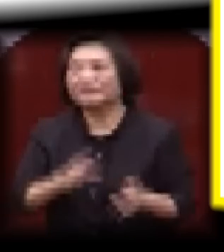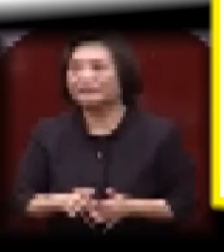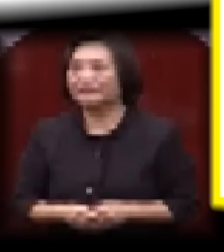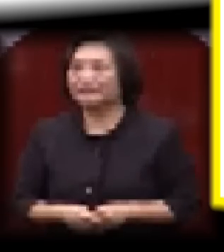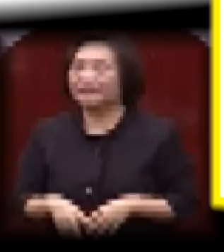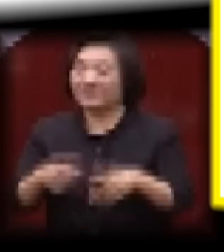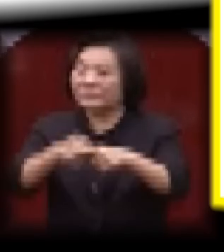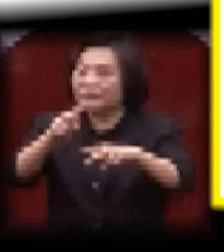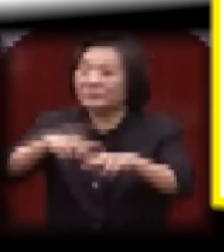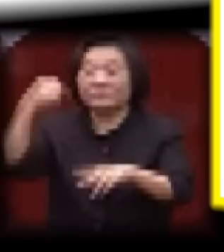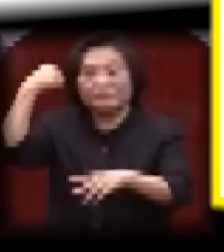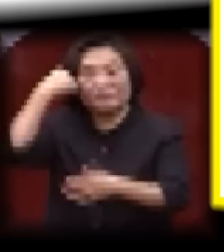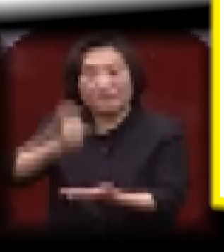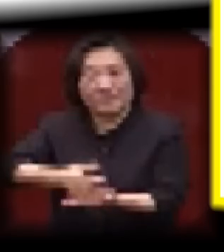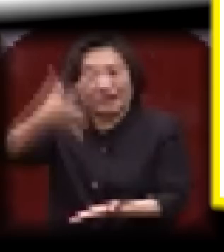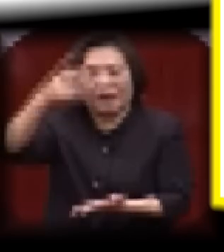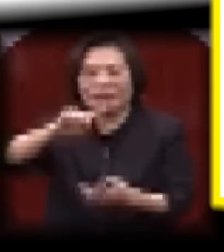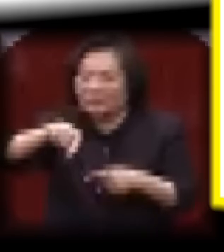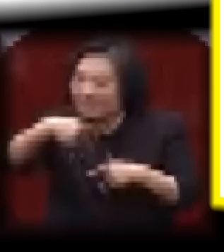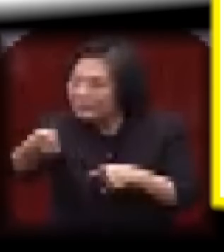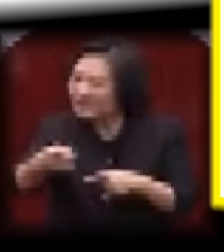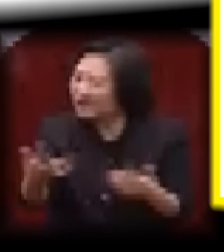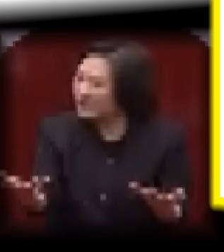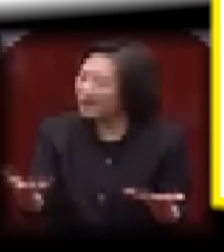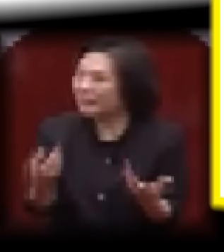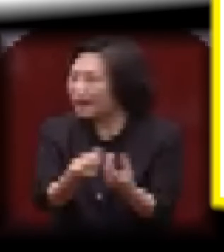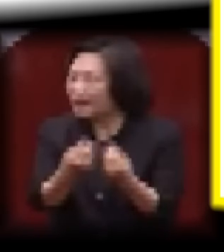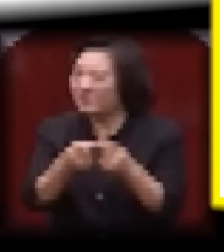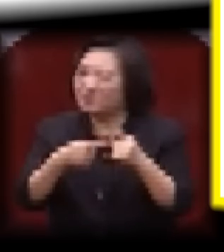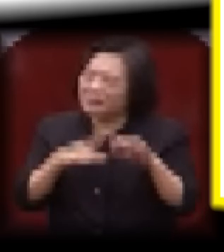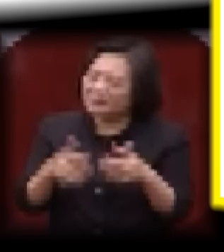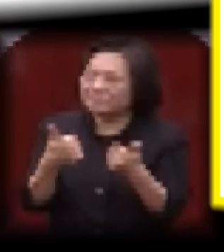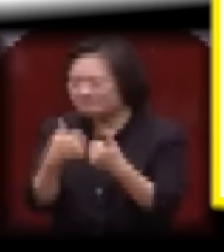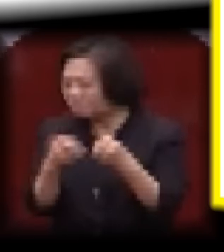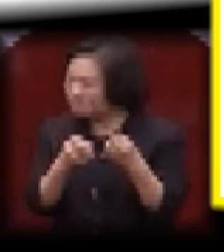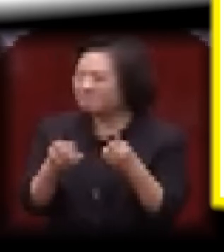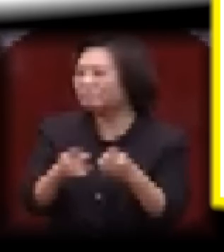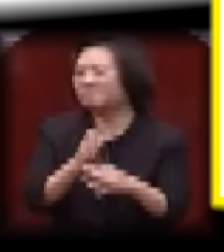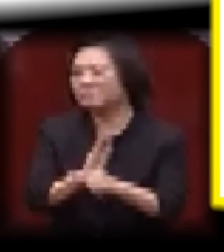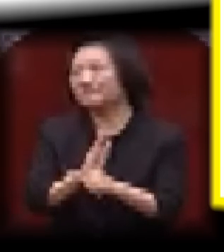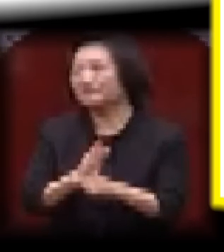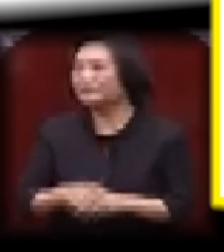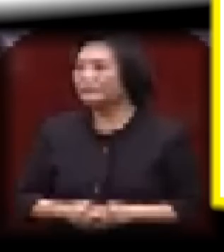公宅下一阶段到底要怎么盖，现在正在府内还在讨论。